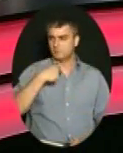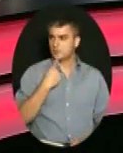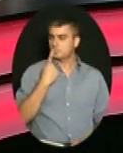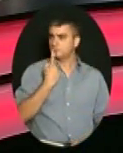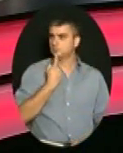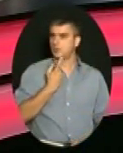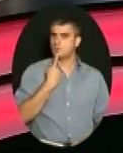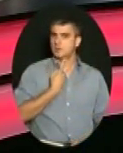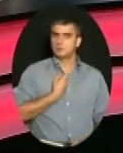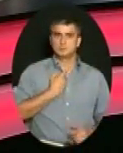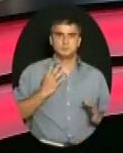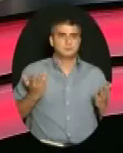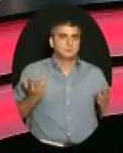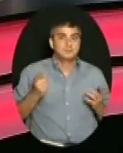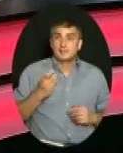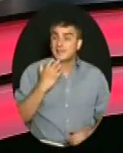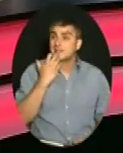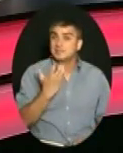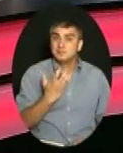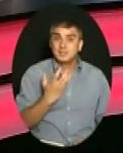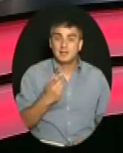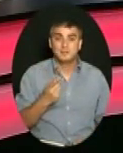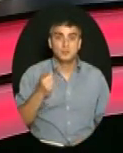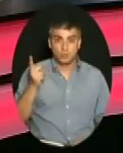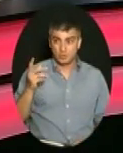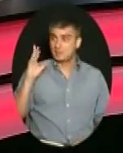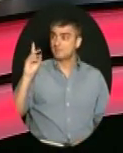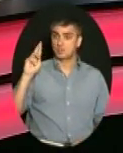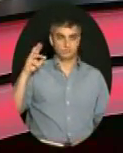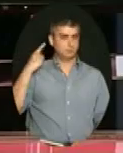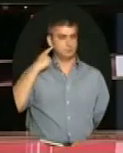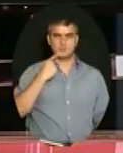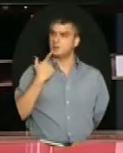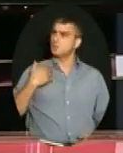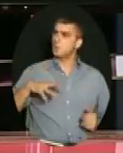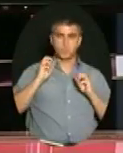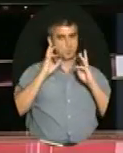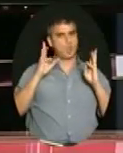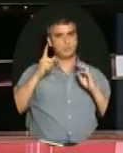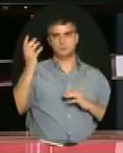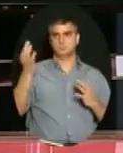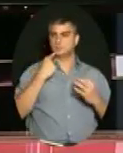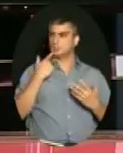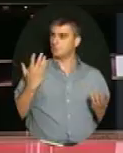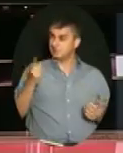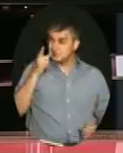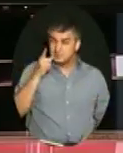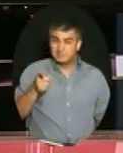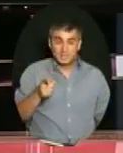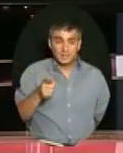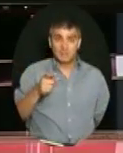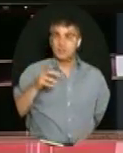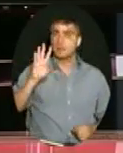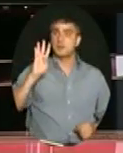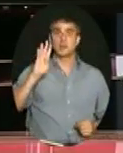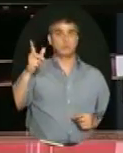לעצמי, מה אני אגיד לך, ניסים זאב, דוד רוזן ישמע את זה ויגיד, וואו, חובט בראשו ואומר, את זה?